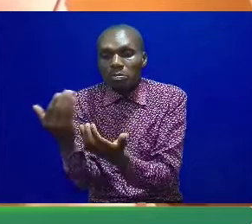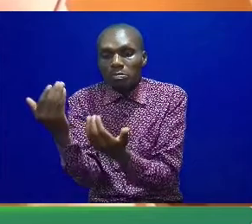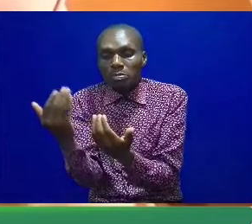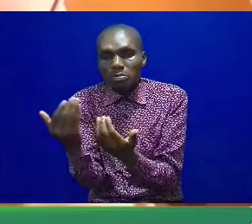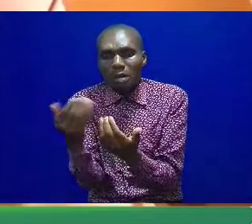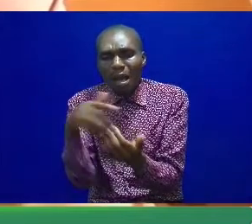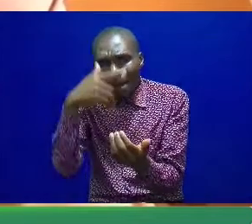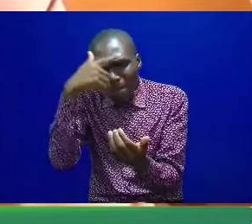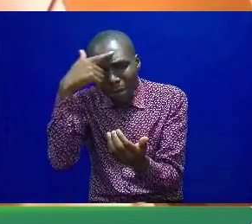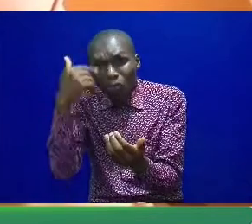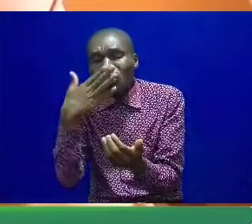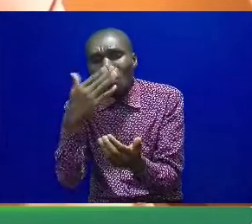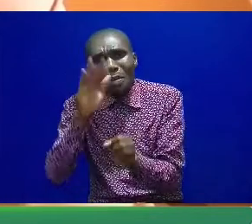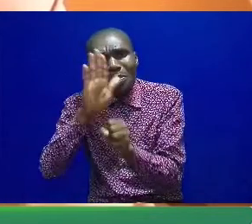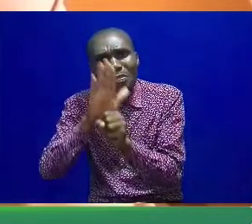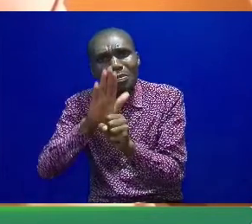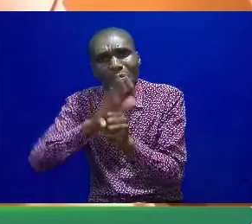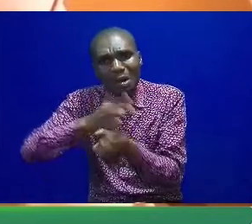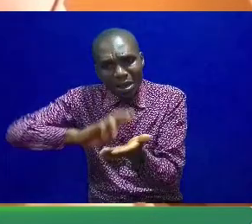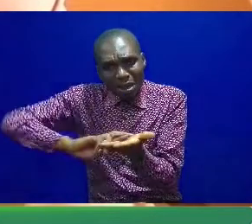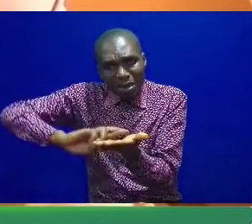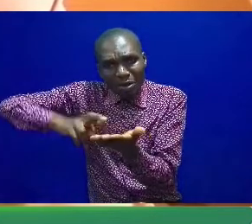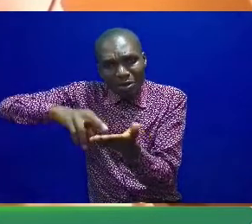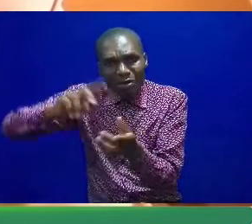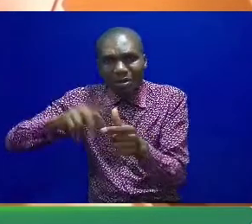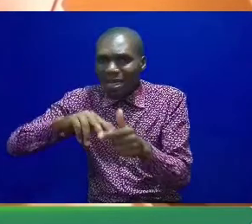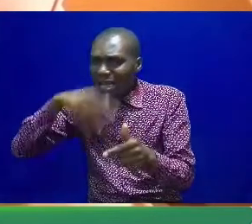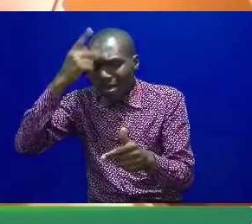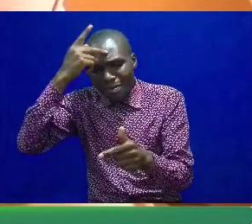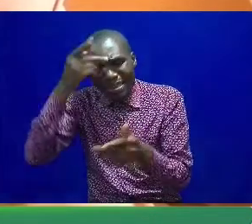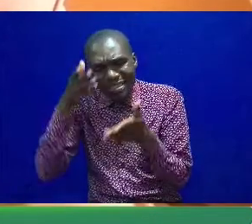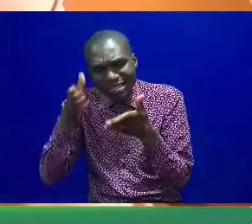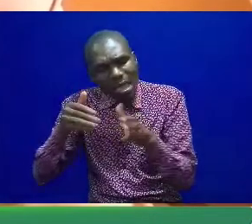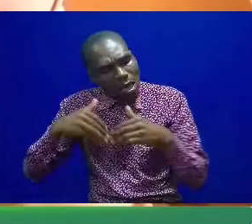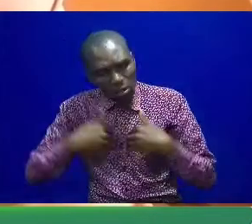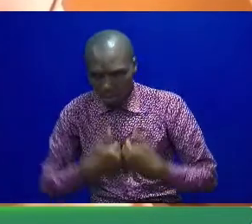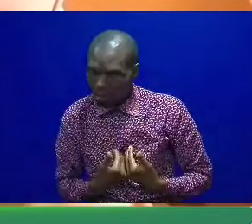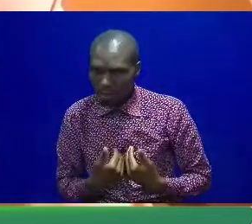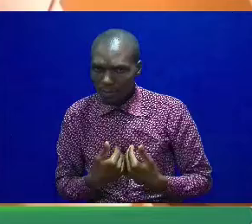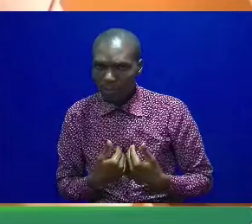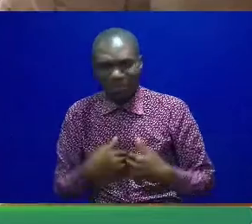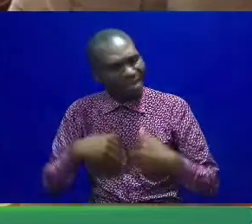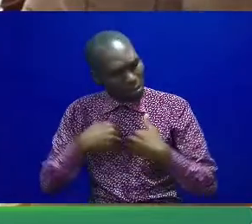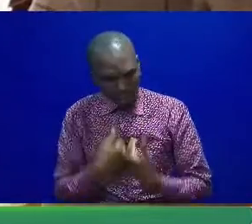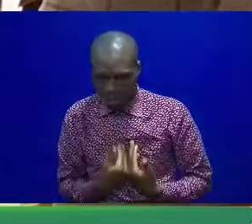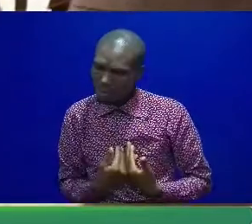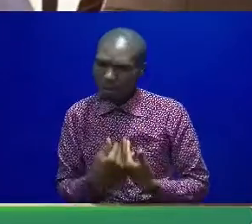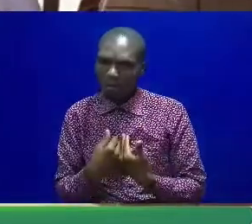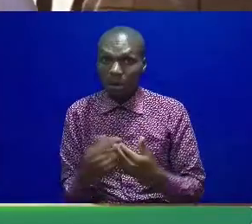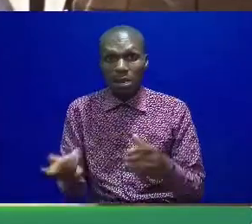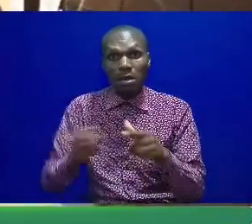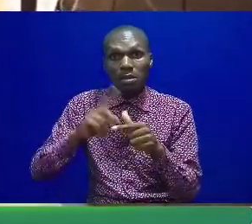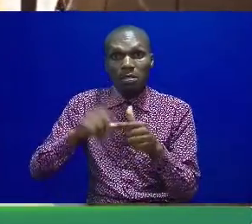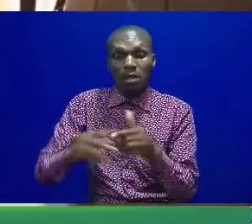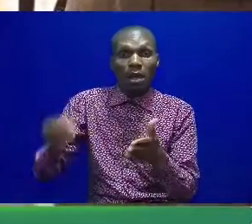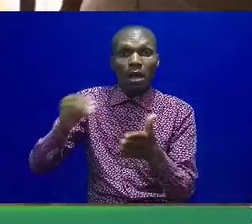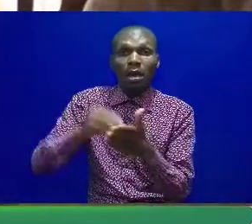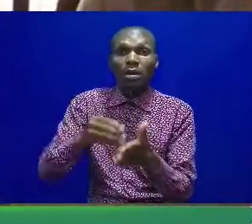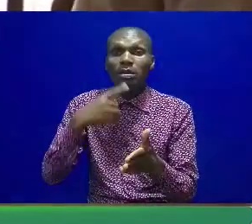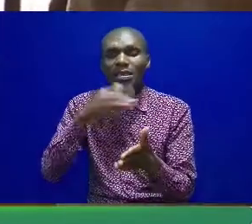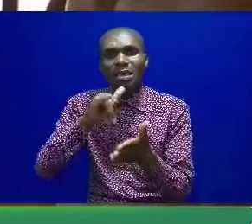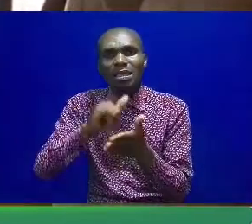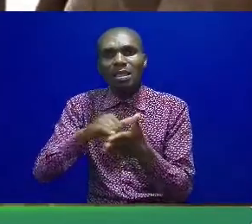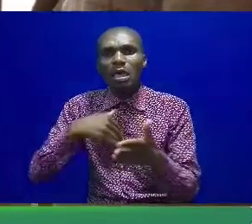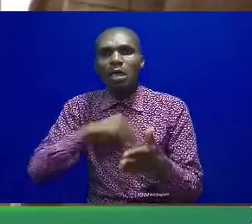Ese ngenjeta kete resources nyinge. Nona abayuri barasi. Buna amechoka. Nate babunamba bwate obole